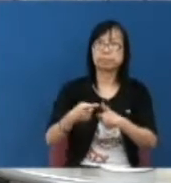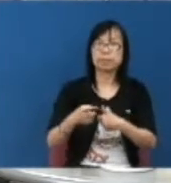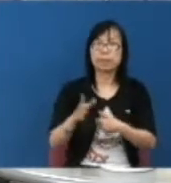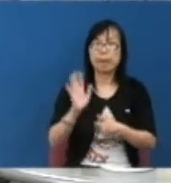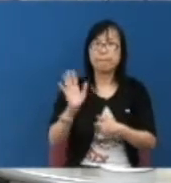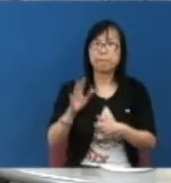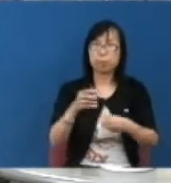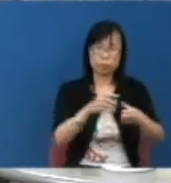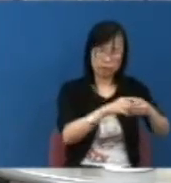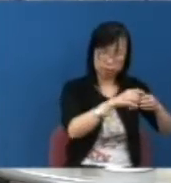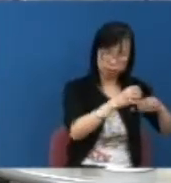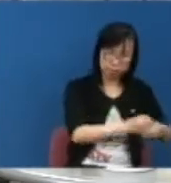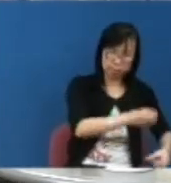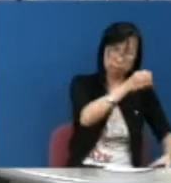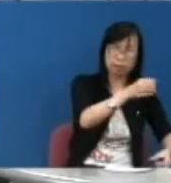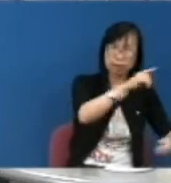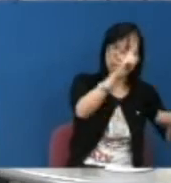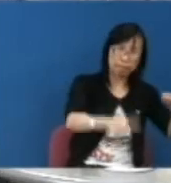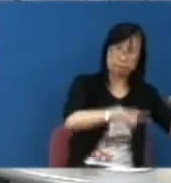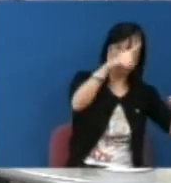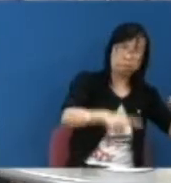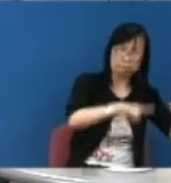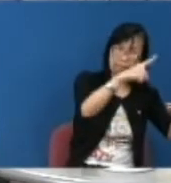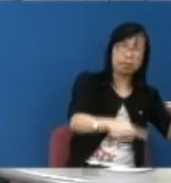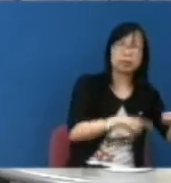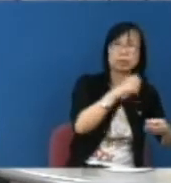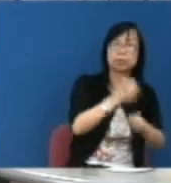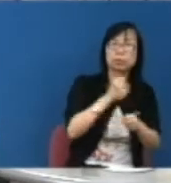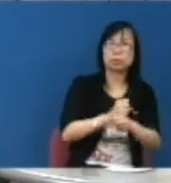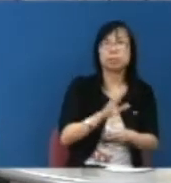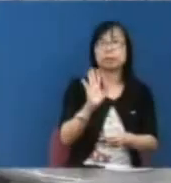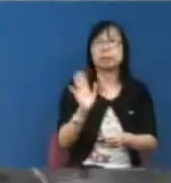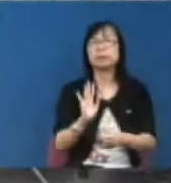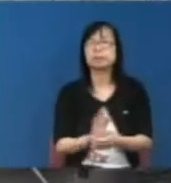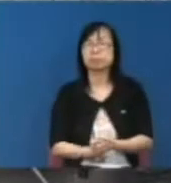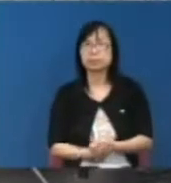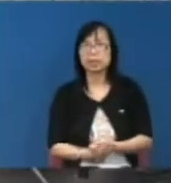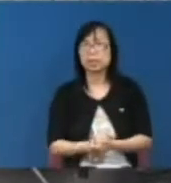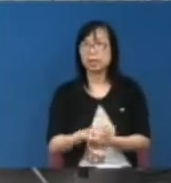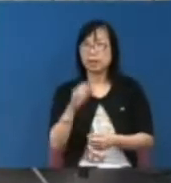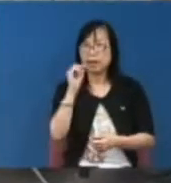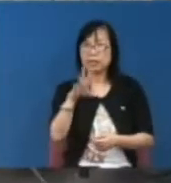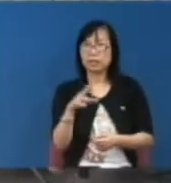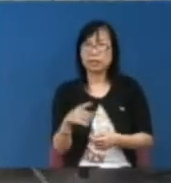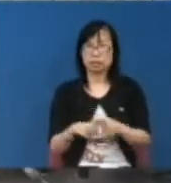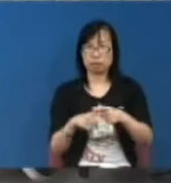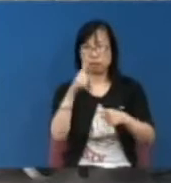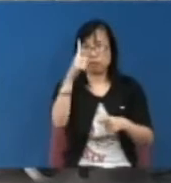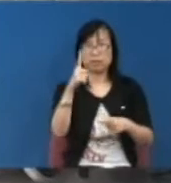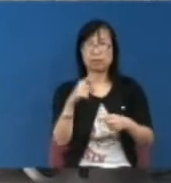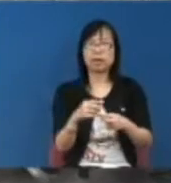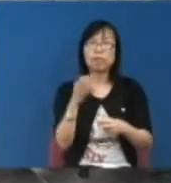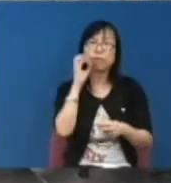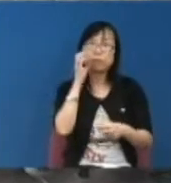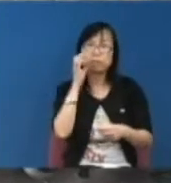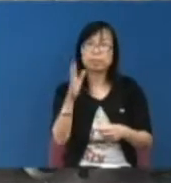唔會話個泵係不停咁樣行嘅。 嗯， 係啦。 明白。咁啊，棵大概 呢個係幾好？ 一個立方米嘅水箱